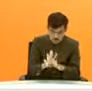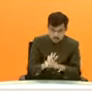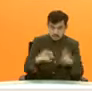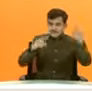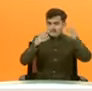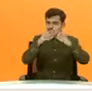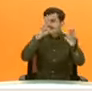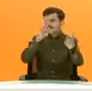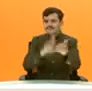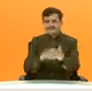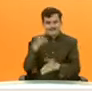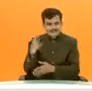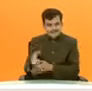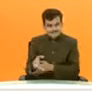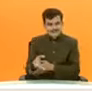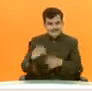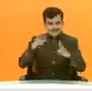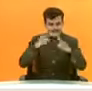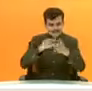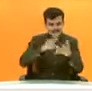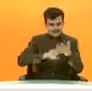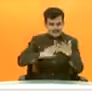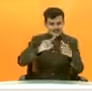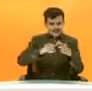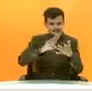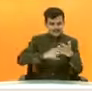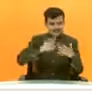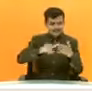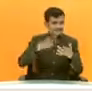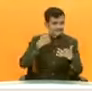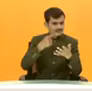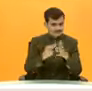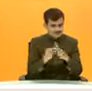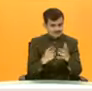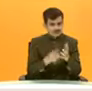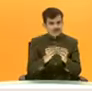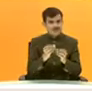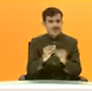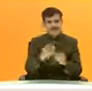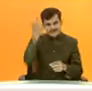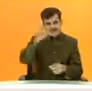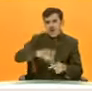के थिरुविरा अरासू कॉफी की खेती करते थे।